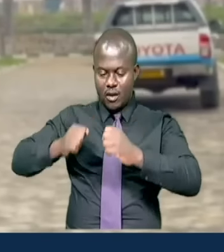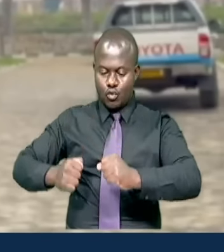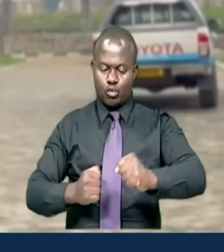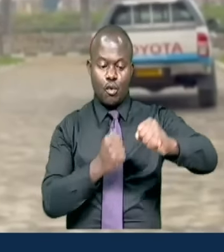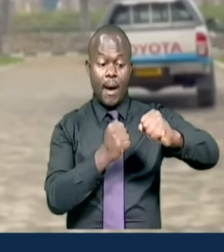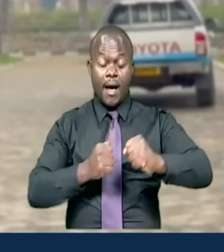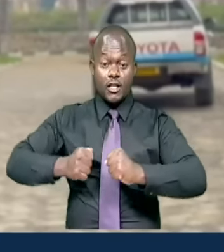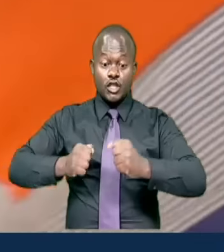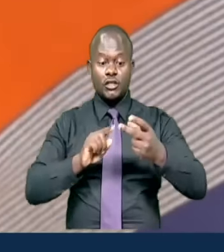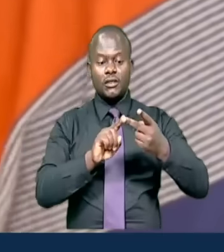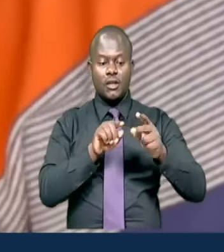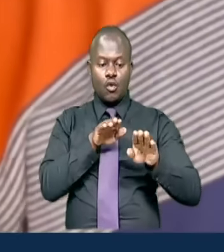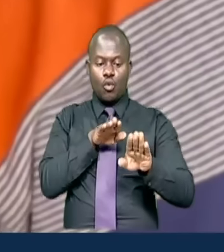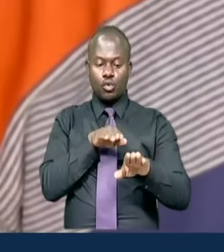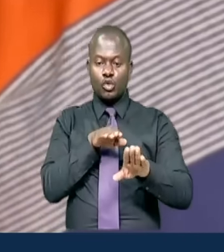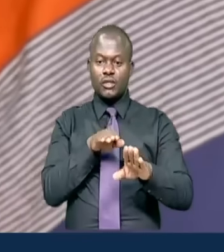ubudozi ndetse no gusuka.